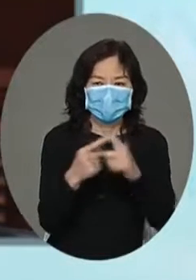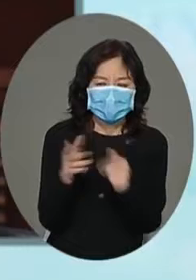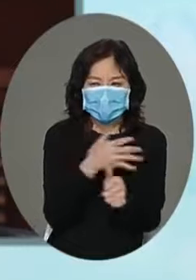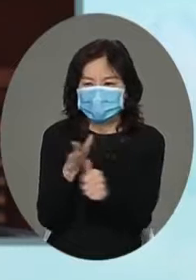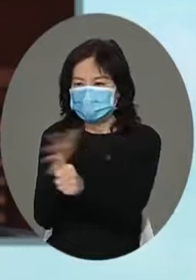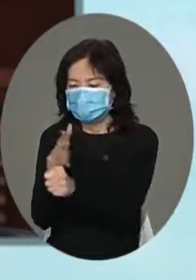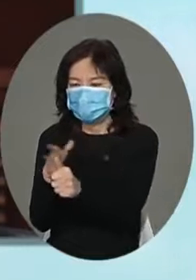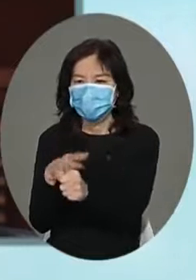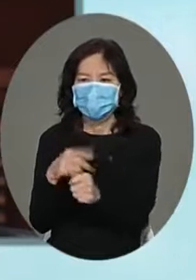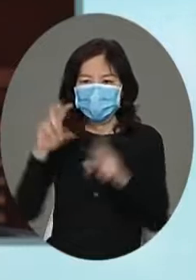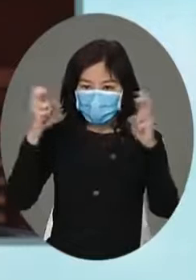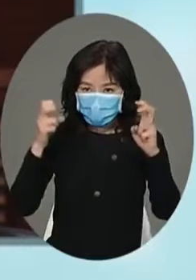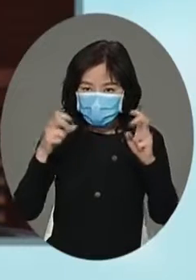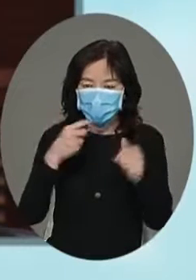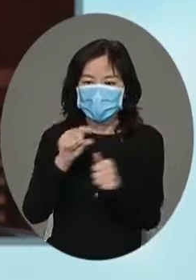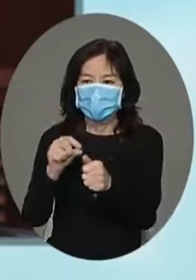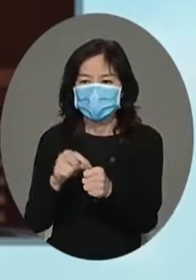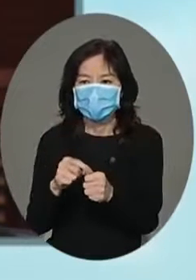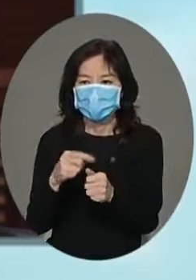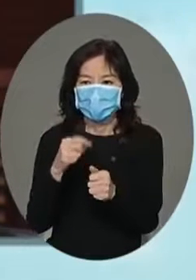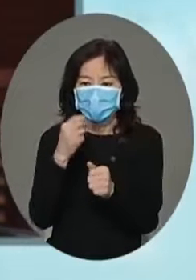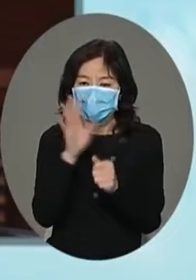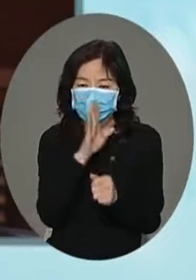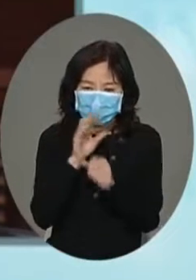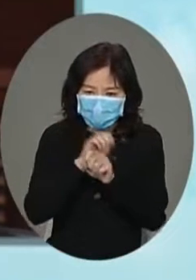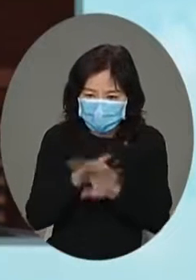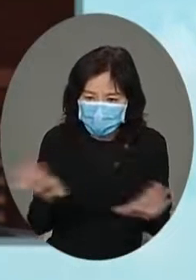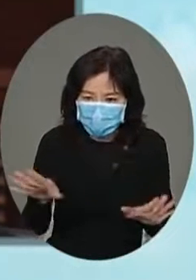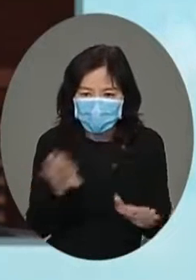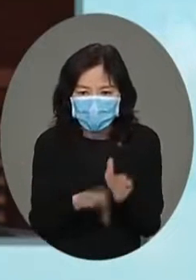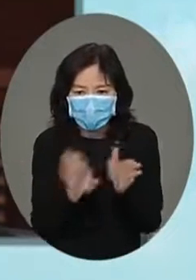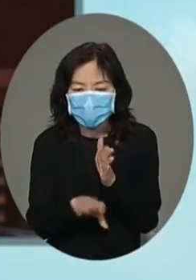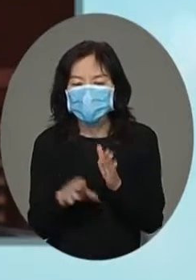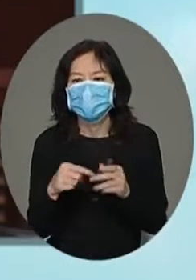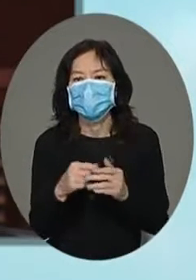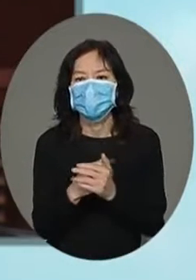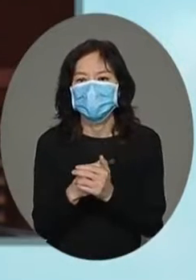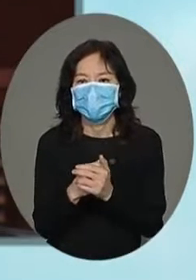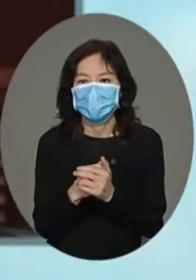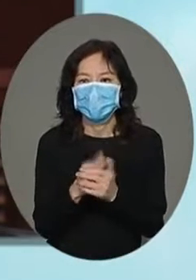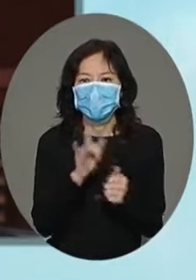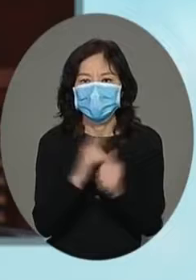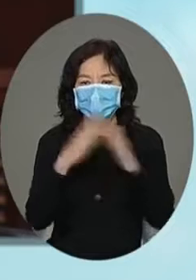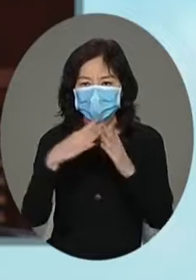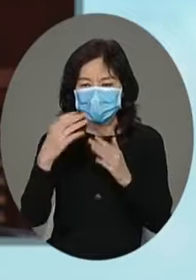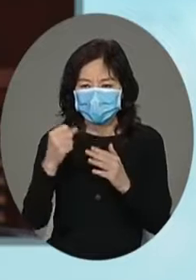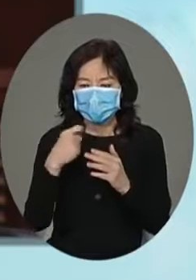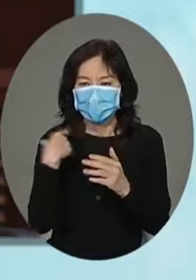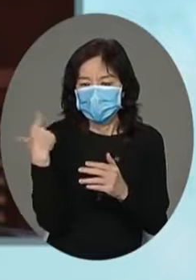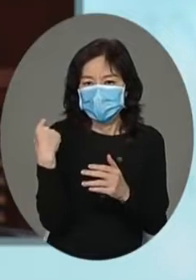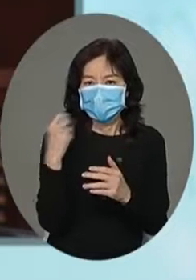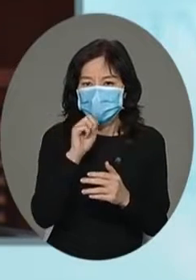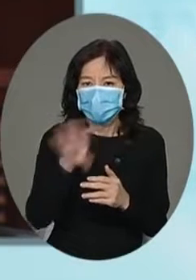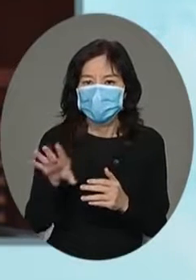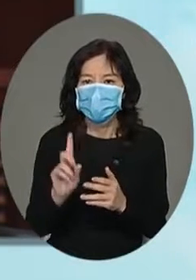緒的言語和標籤散播謠言、蠱惑人心，保安局已經在較早